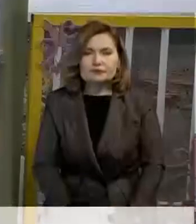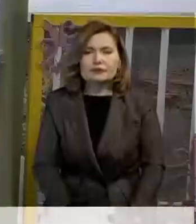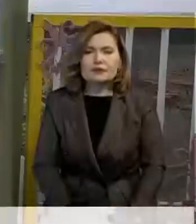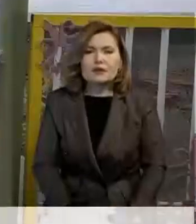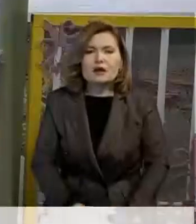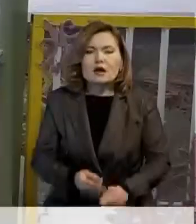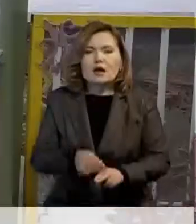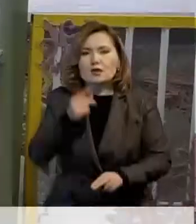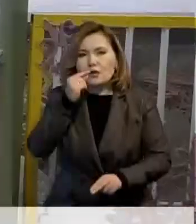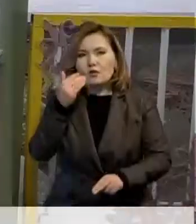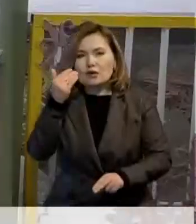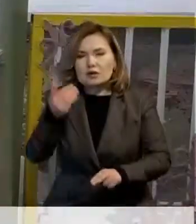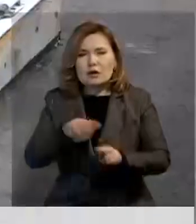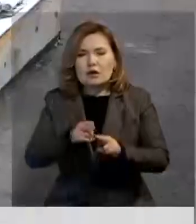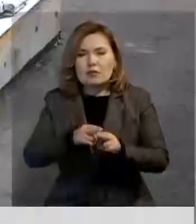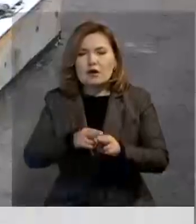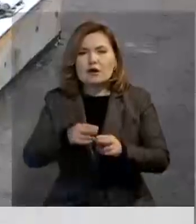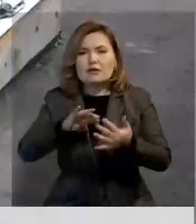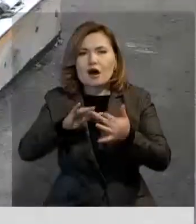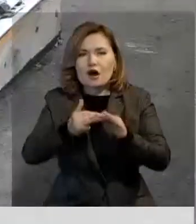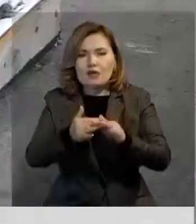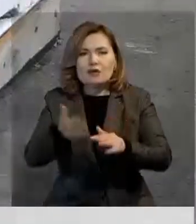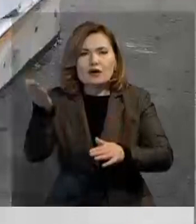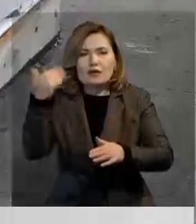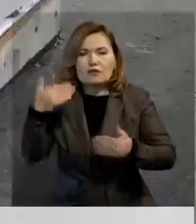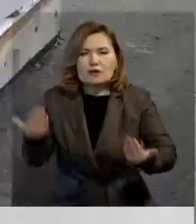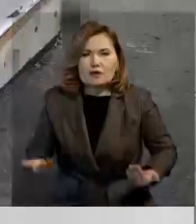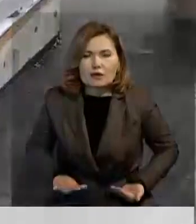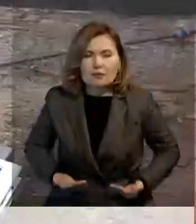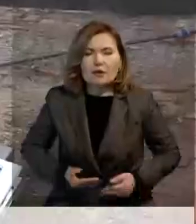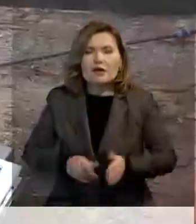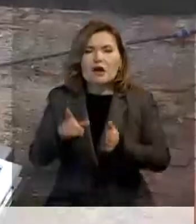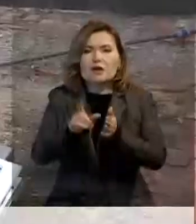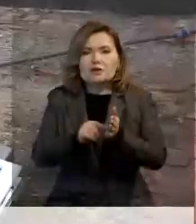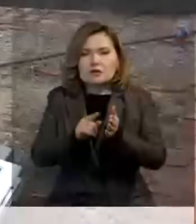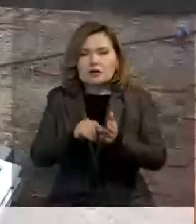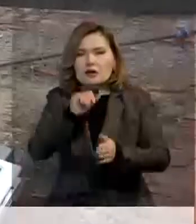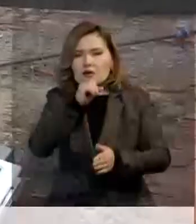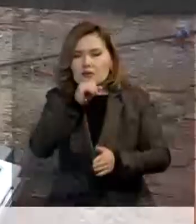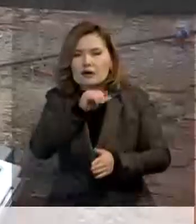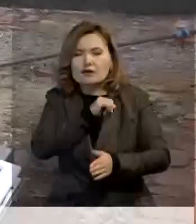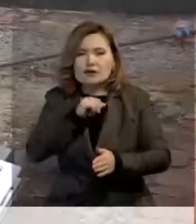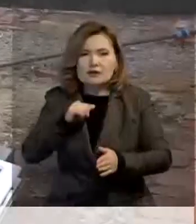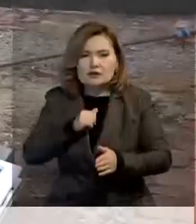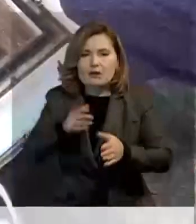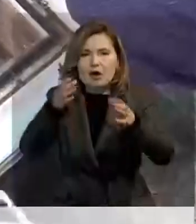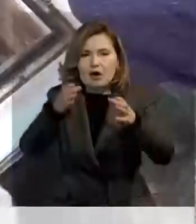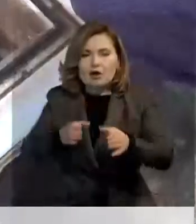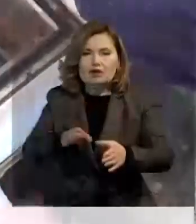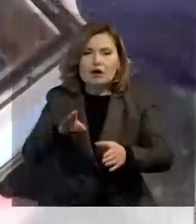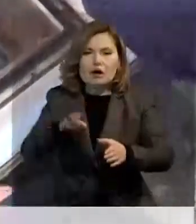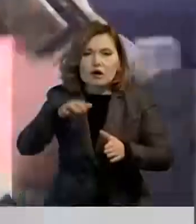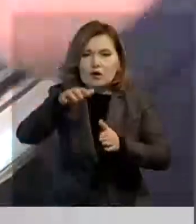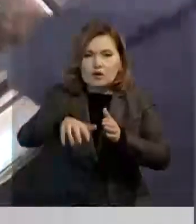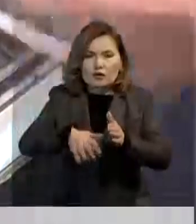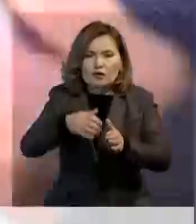Салават Сүлейменов Бөкейхан ауылының байырғы тұрғыны. Тіршілік нәрінен таршылық көрген зейнеткер ауласынан құдық қазып алған. Айына екі рет Қиғаш өзенінен